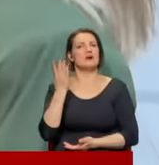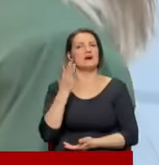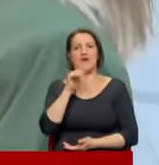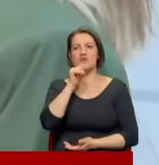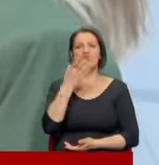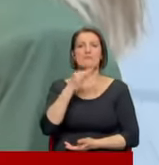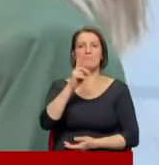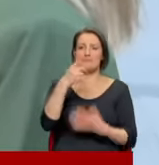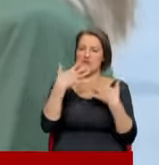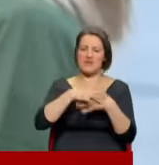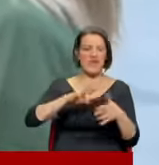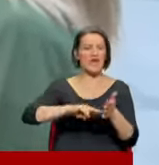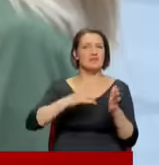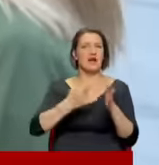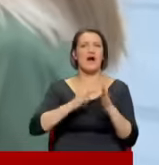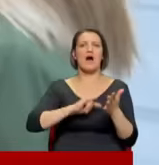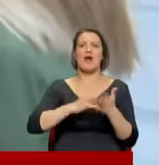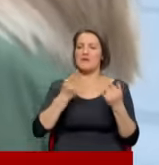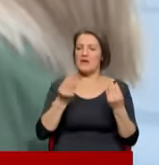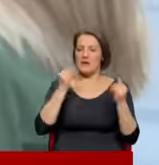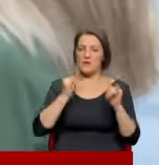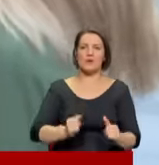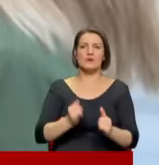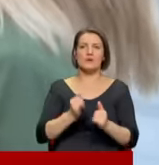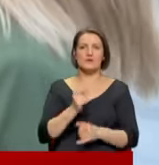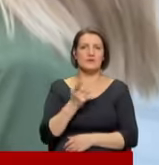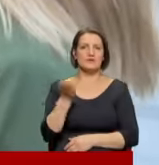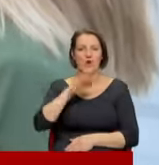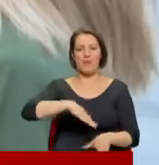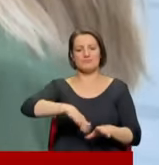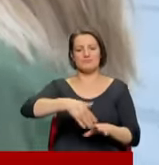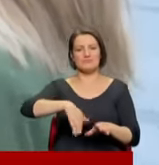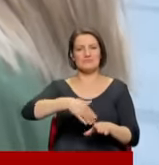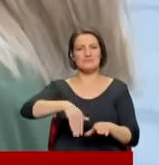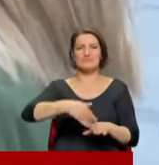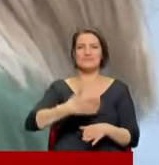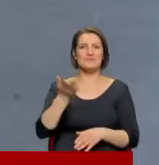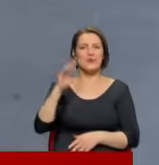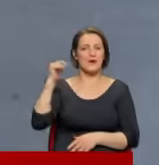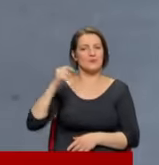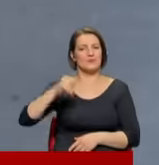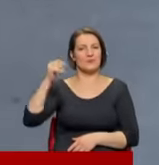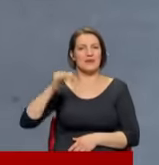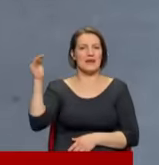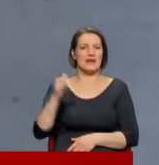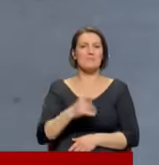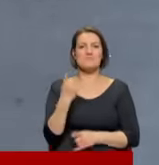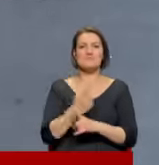Hiç olmazsa bir gece idare ederim. İyi kötü. Edersin. Ondan sonra bulaşıkları... Ondan sonra da yürüyerek gelirsin buraya. Bir şeyler